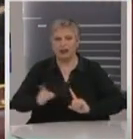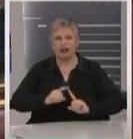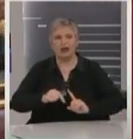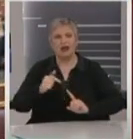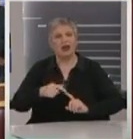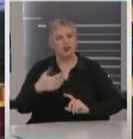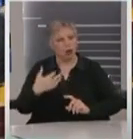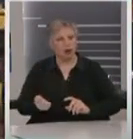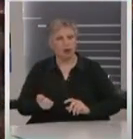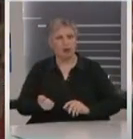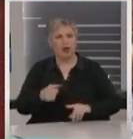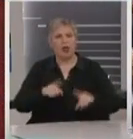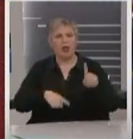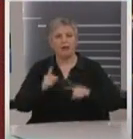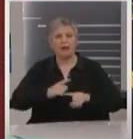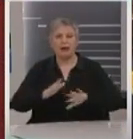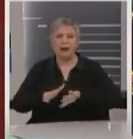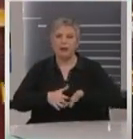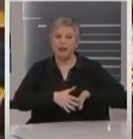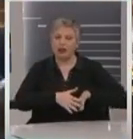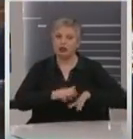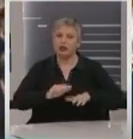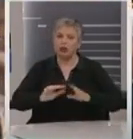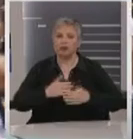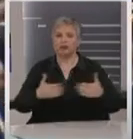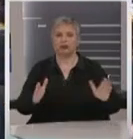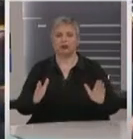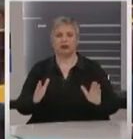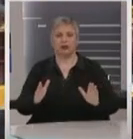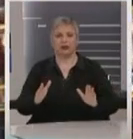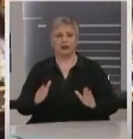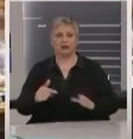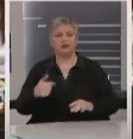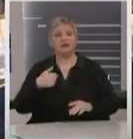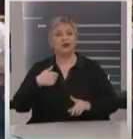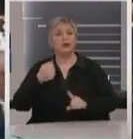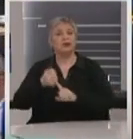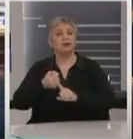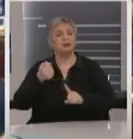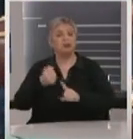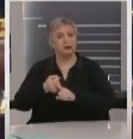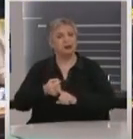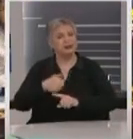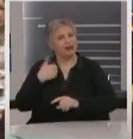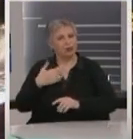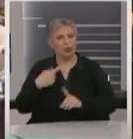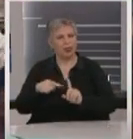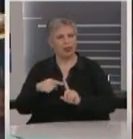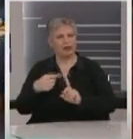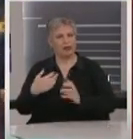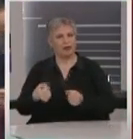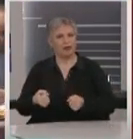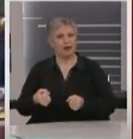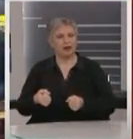από την αφάνεια και μπορούν να έχουν μια προοπτική. Διεκδικούμε πλέον με ευνοϊκές προϋποθέσεις